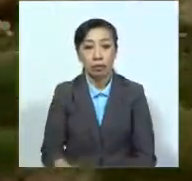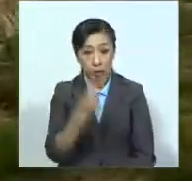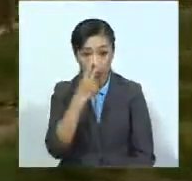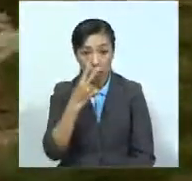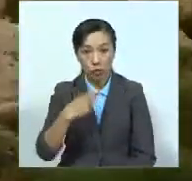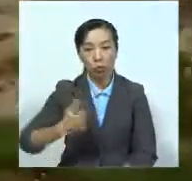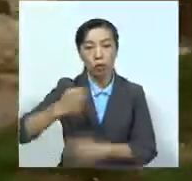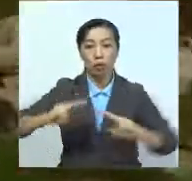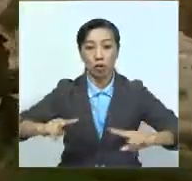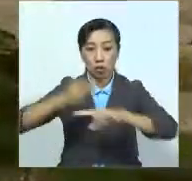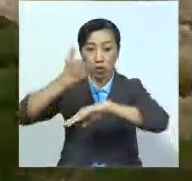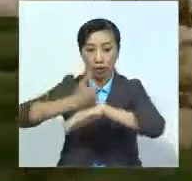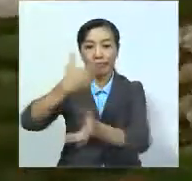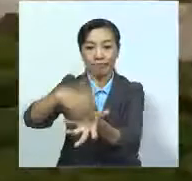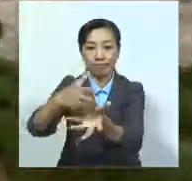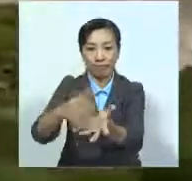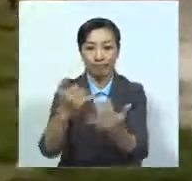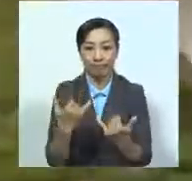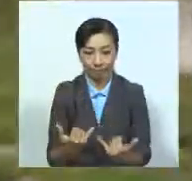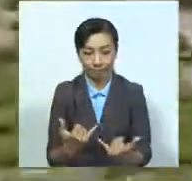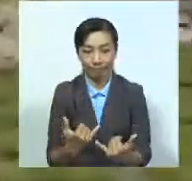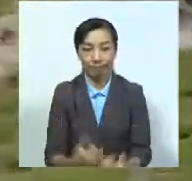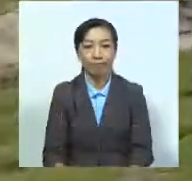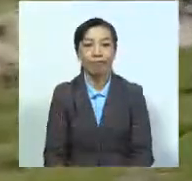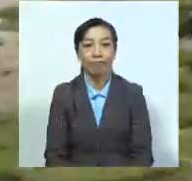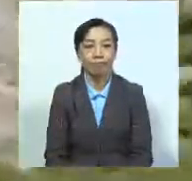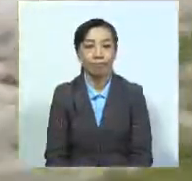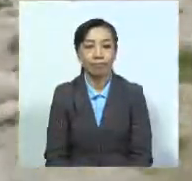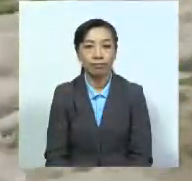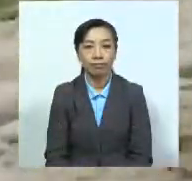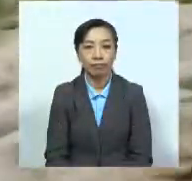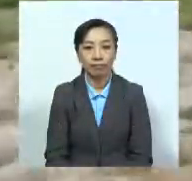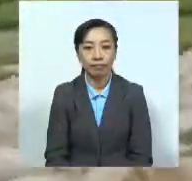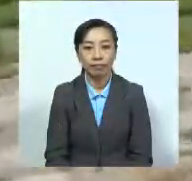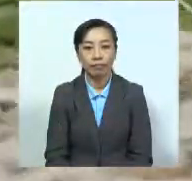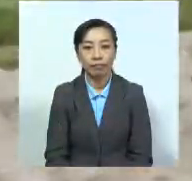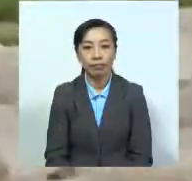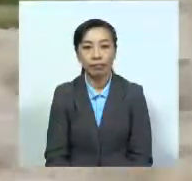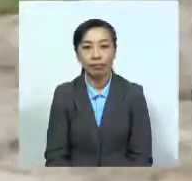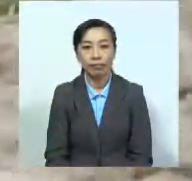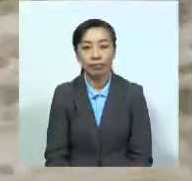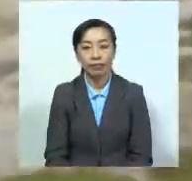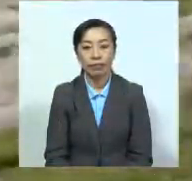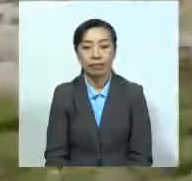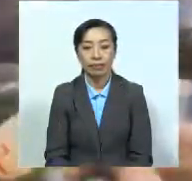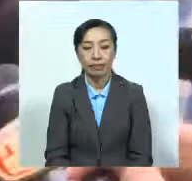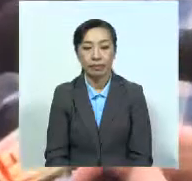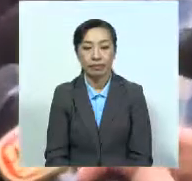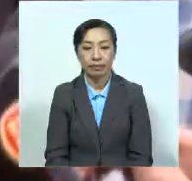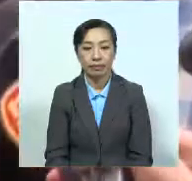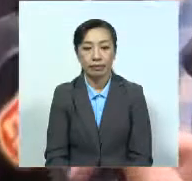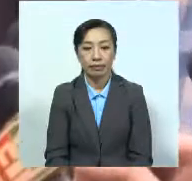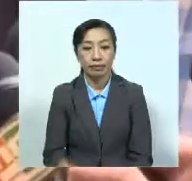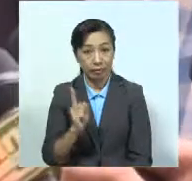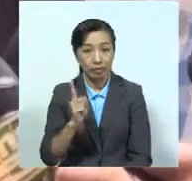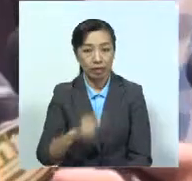ฟังประเด็นนี้เพิ่มเติมจากทางรัฐมนตรีว่าการกระทรวงทรัพยากรธรรมชาติและสิ่งแวดล้อมค่ะ เพราะว่า